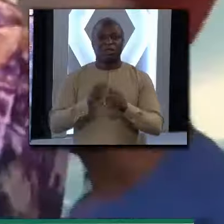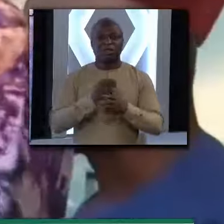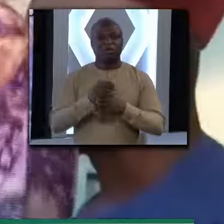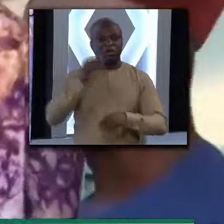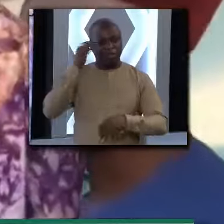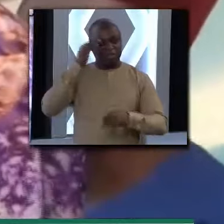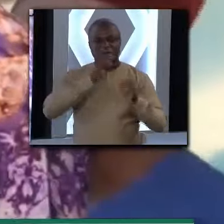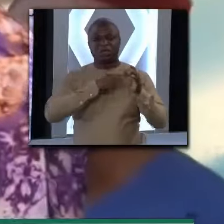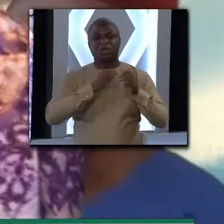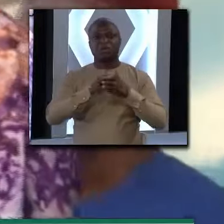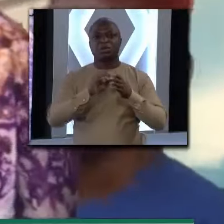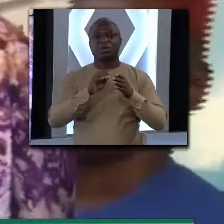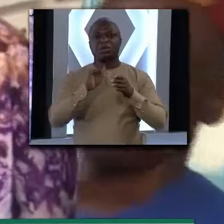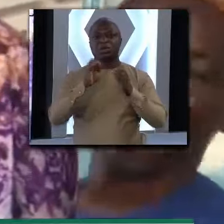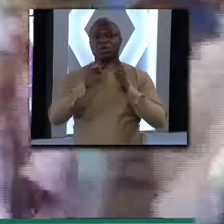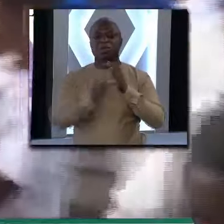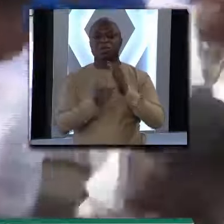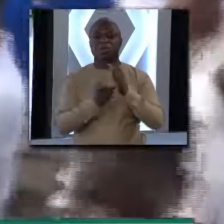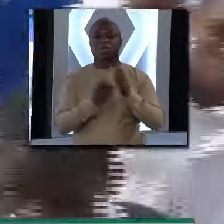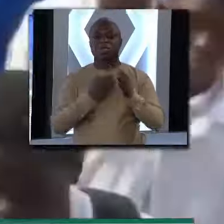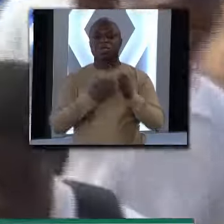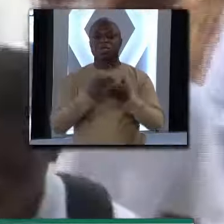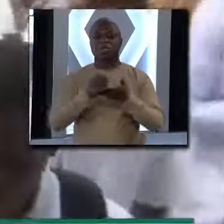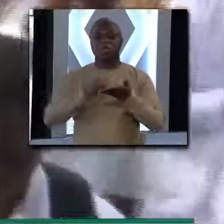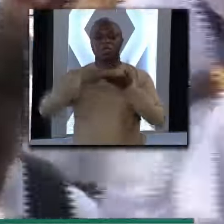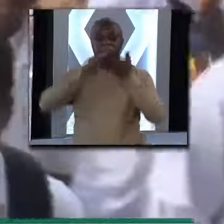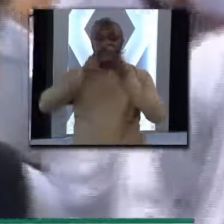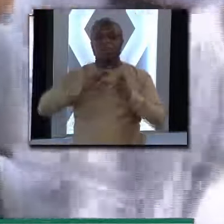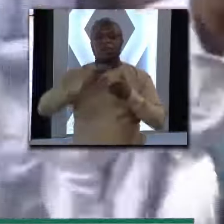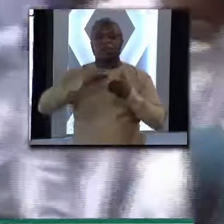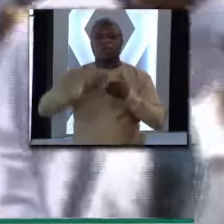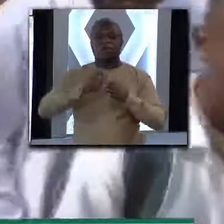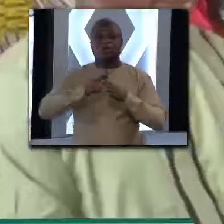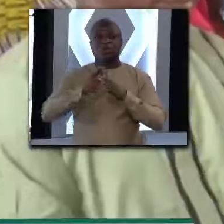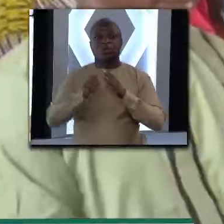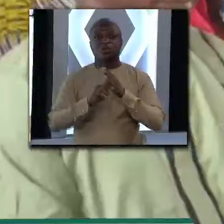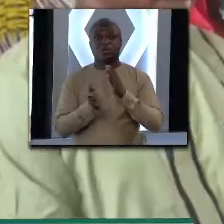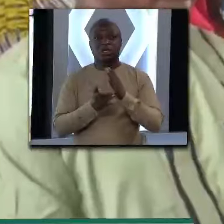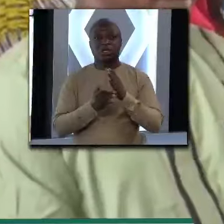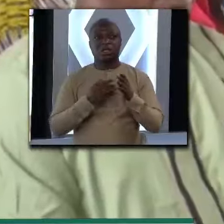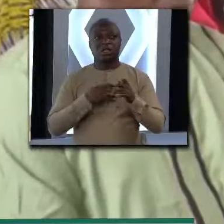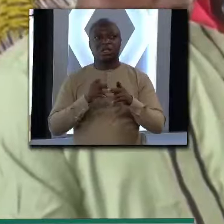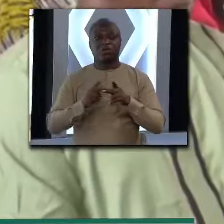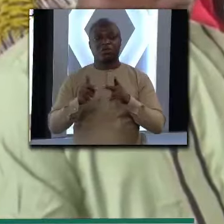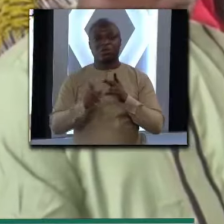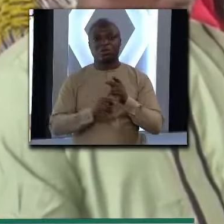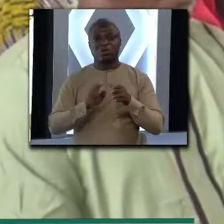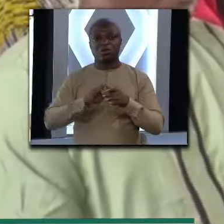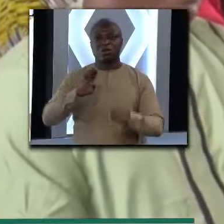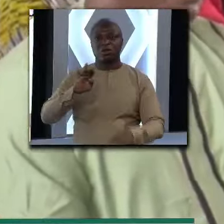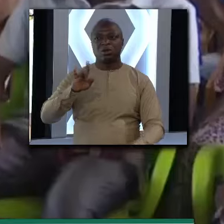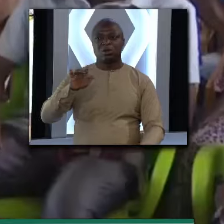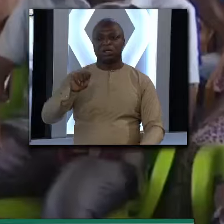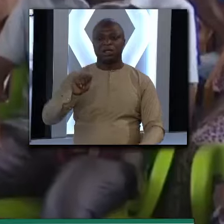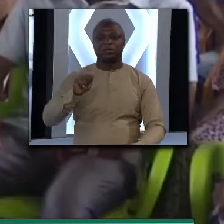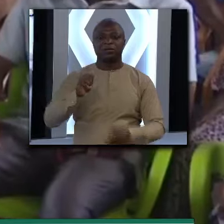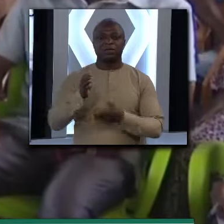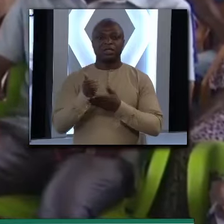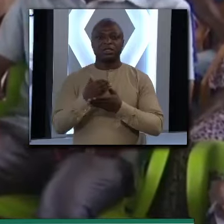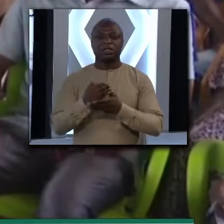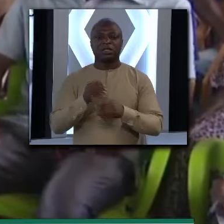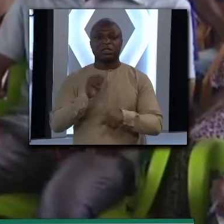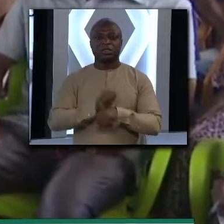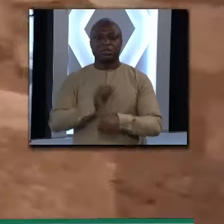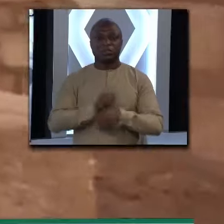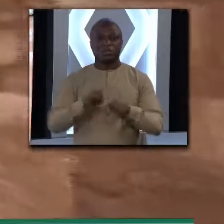en charge de l'enseignement technique et les apprenants du centre de formation technique et professionnelle de Blita et les autres acteurs du